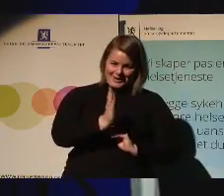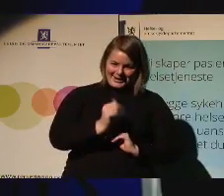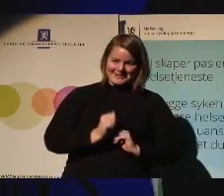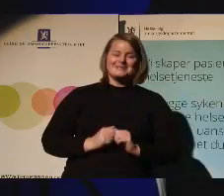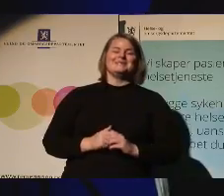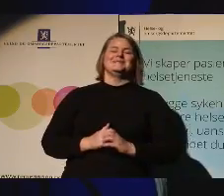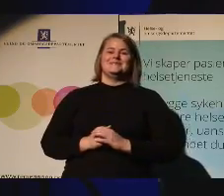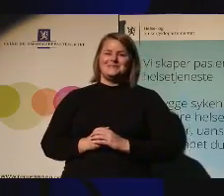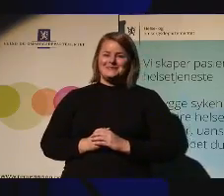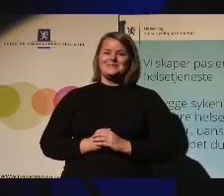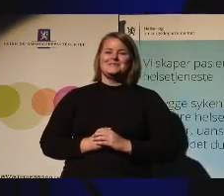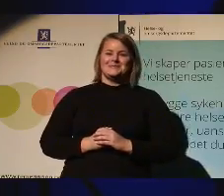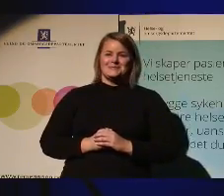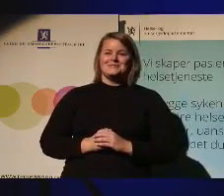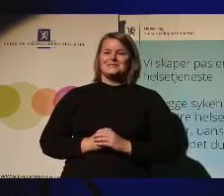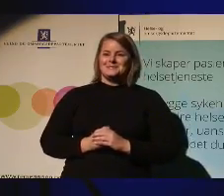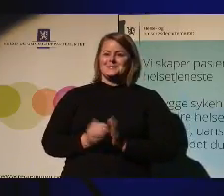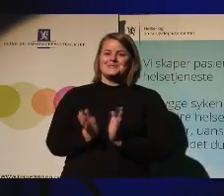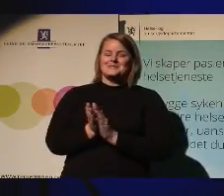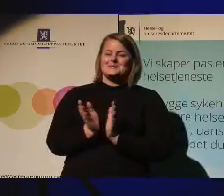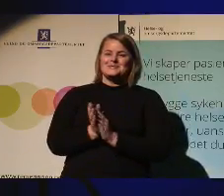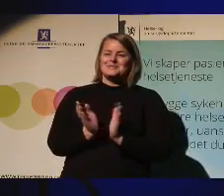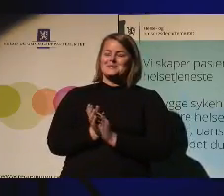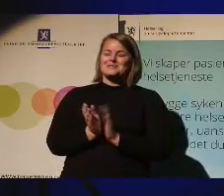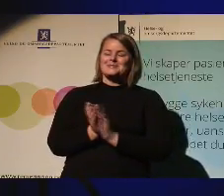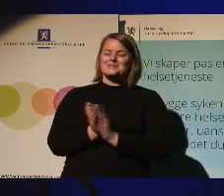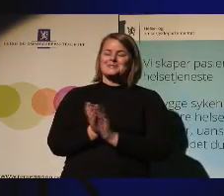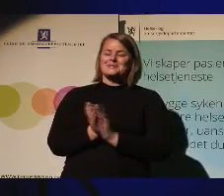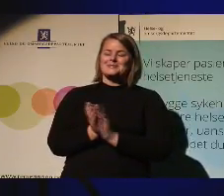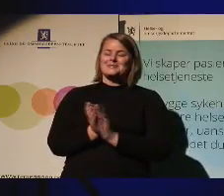Ja. Gratulerer.